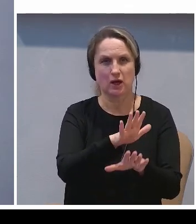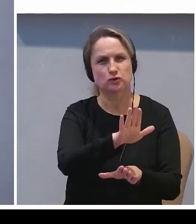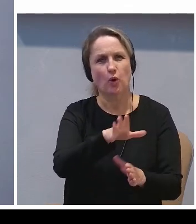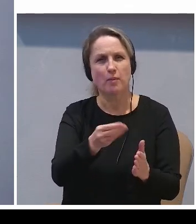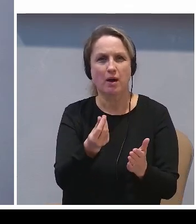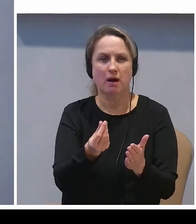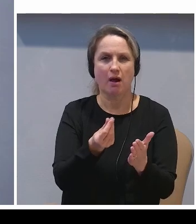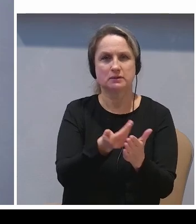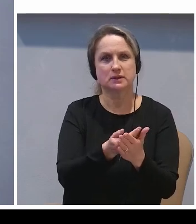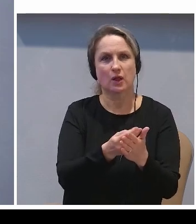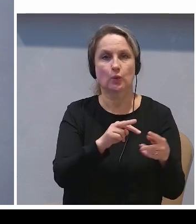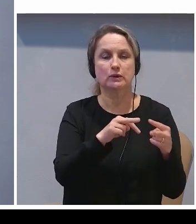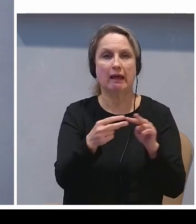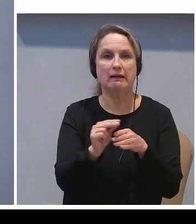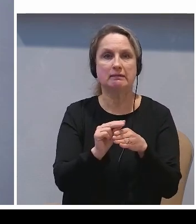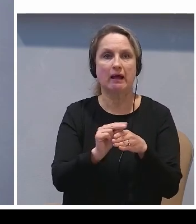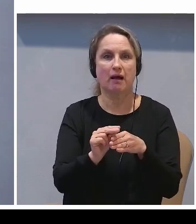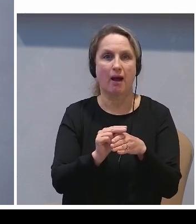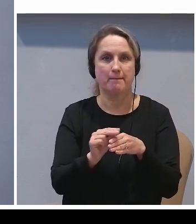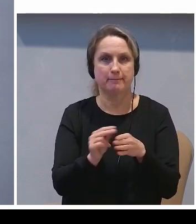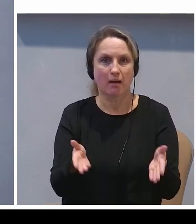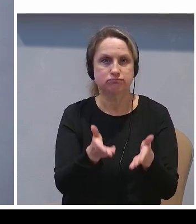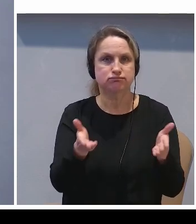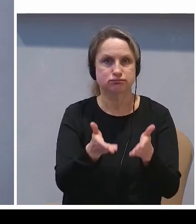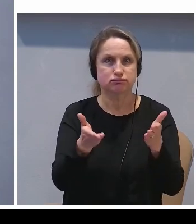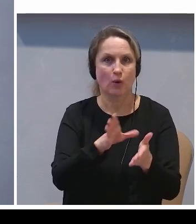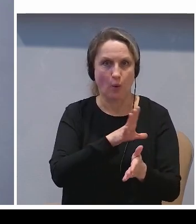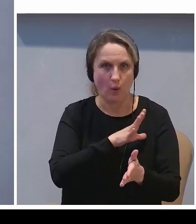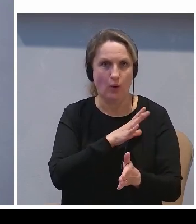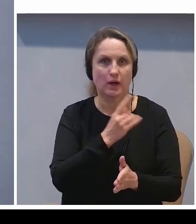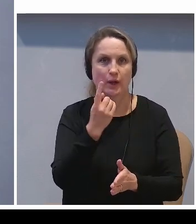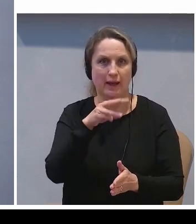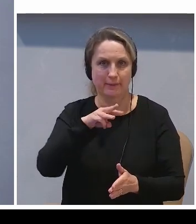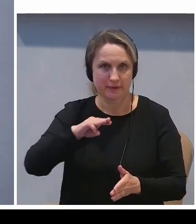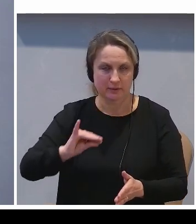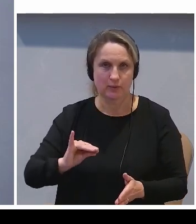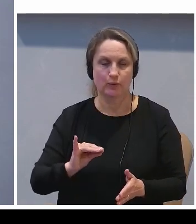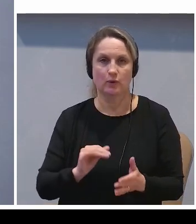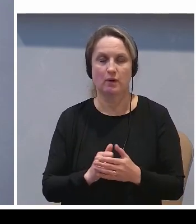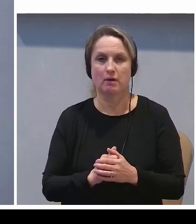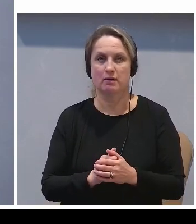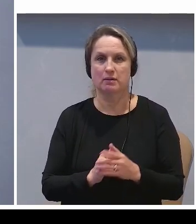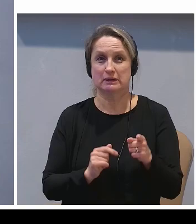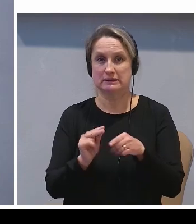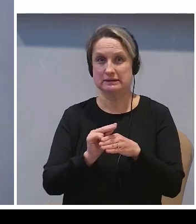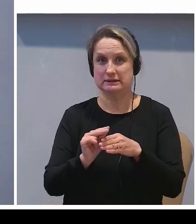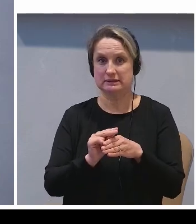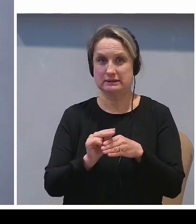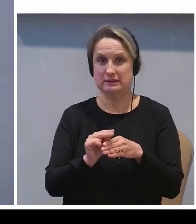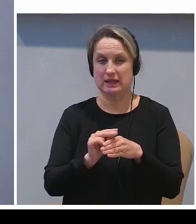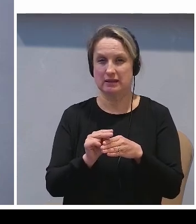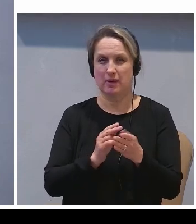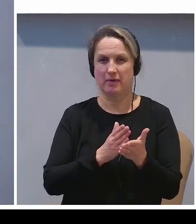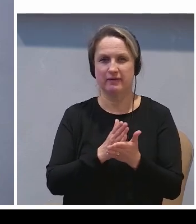rahastatud geeniteraapia edendamisega. See oli See teraapiaviis oli